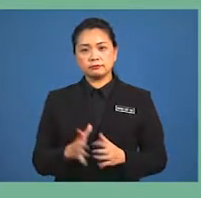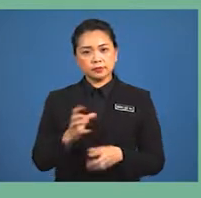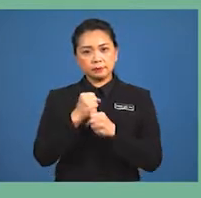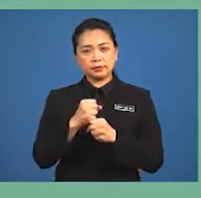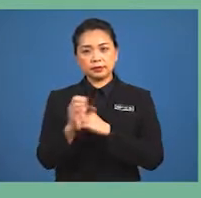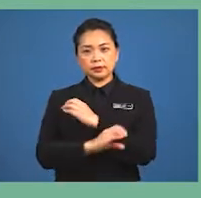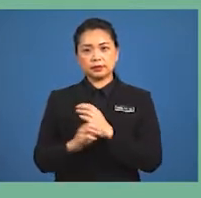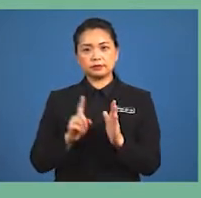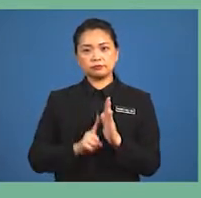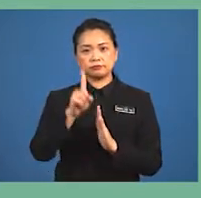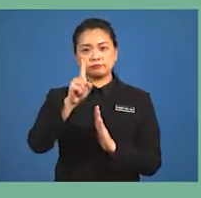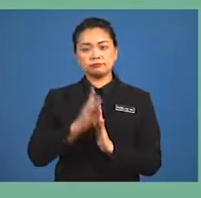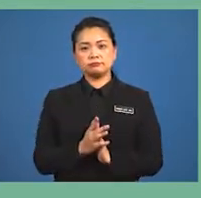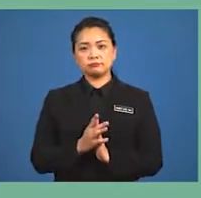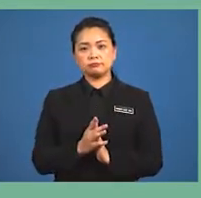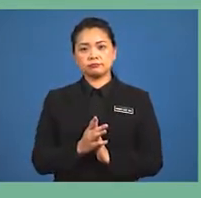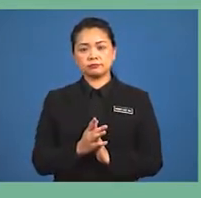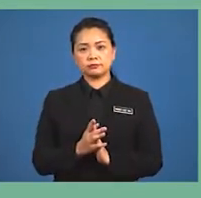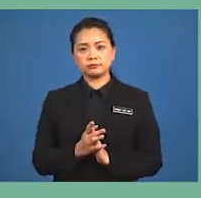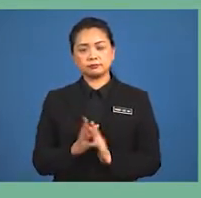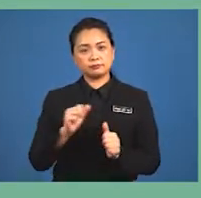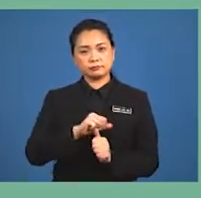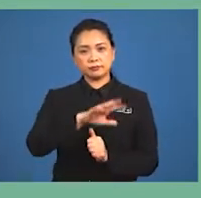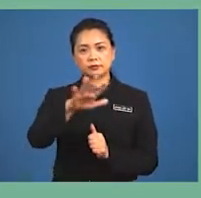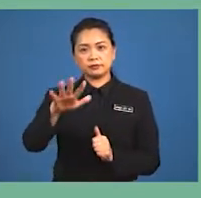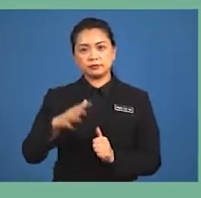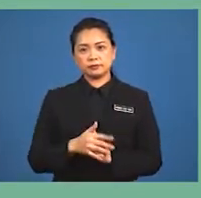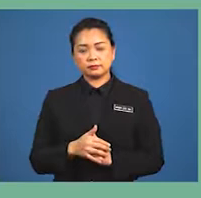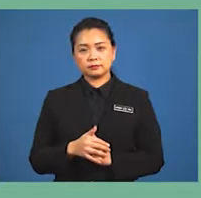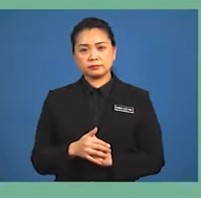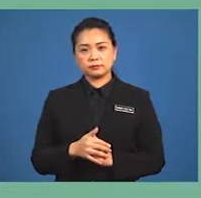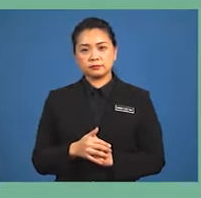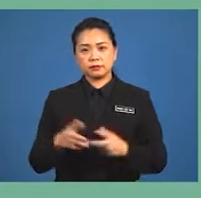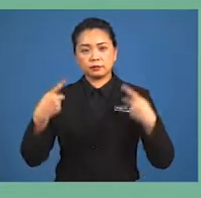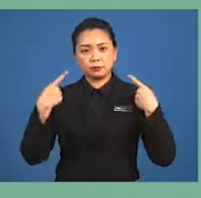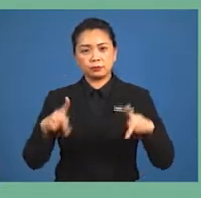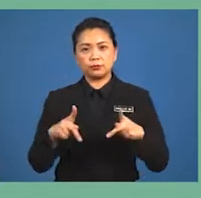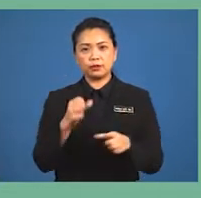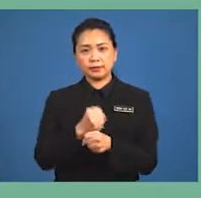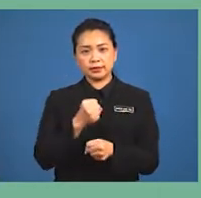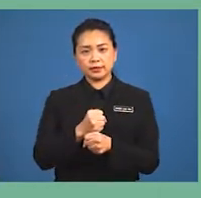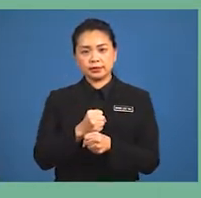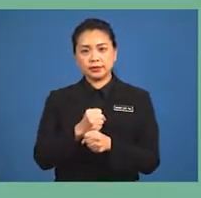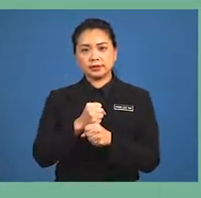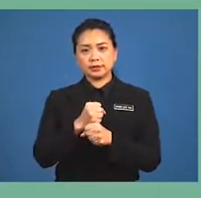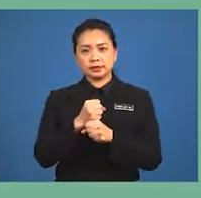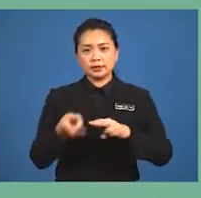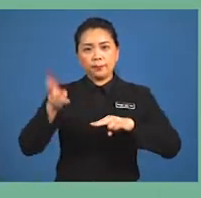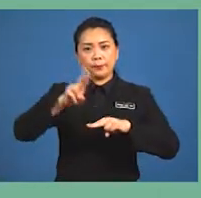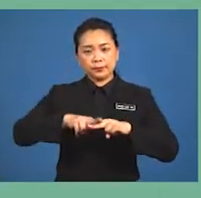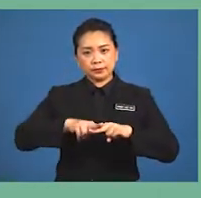dan permintaan aggregate meningkat. Kesannya, peluang pekerjaan